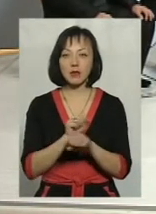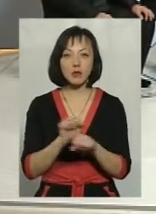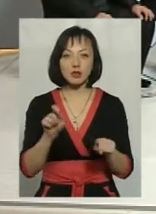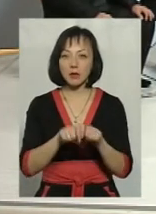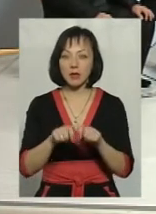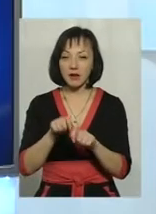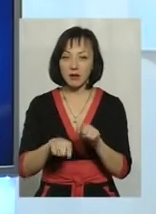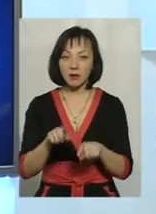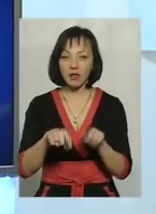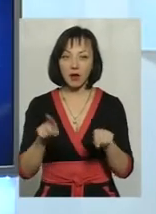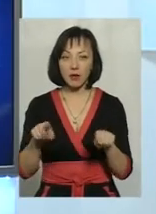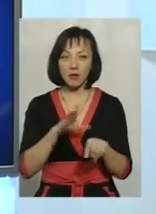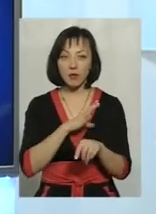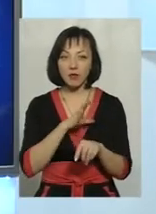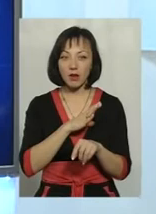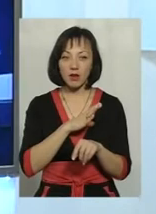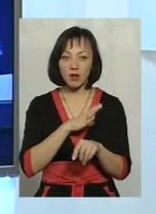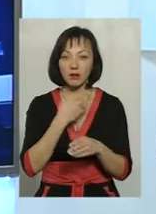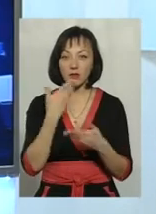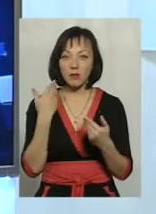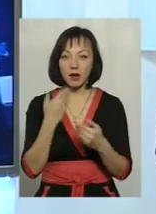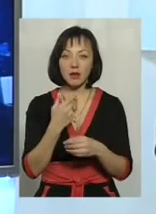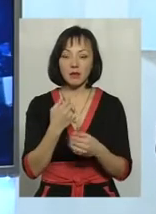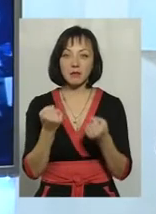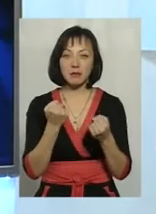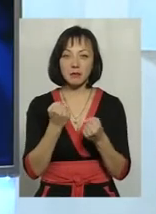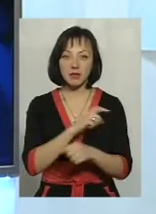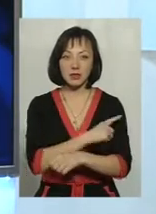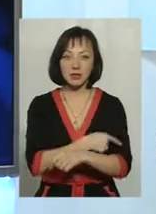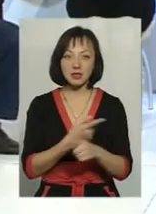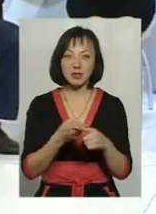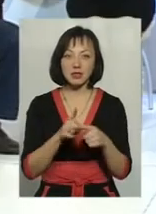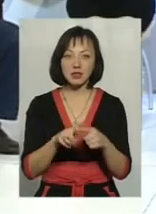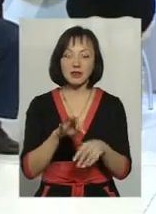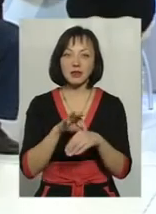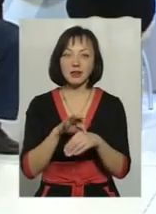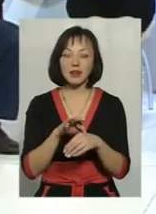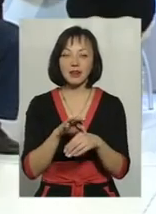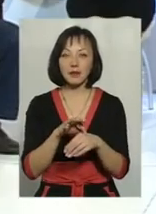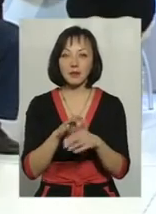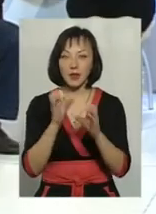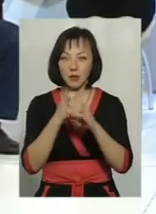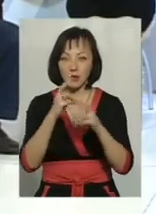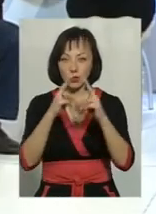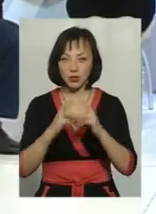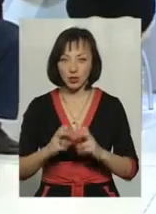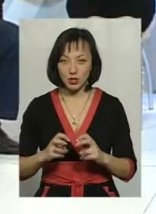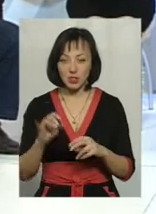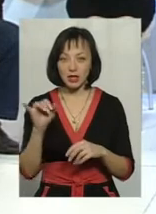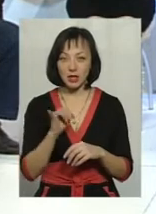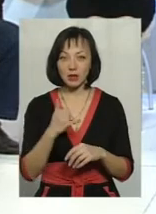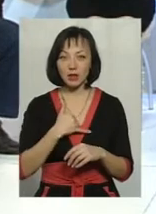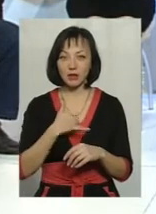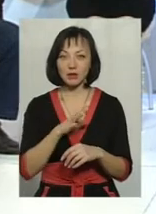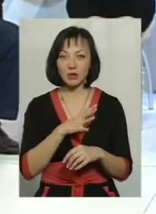перевірити, бо деколи алкогольні напої не мають тої міцності, коли це вже можуть провести, коли лабораторні дослідження, і в нас